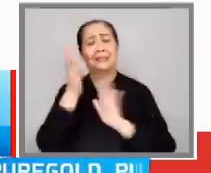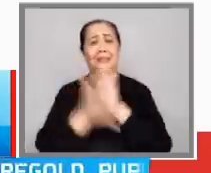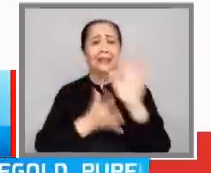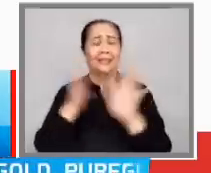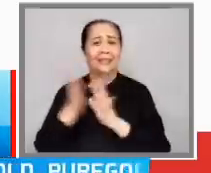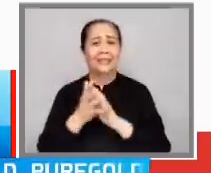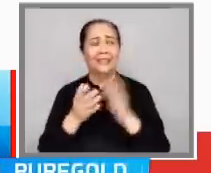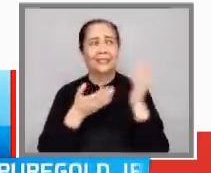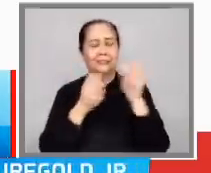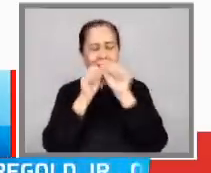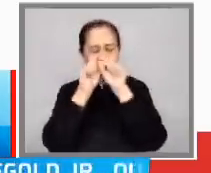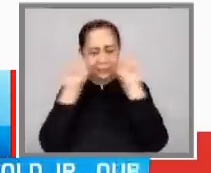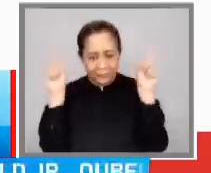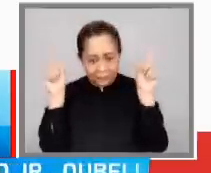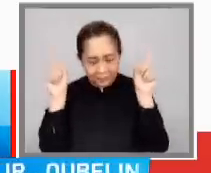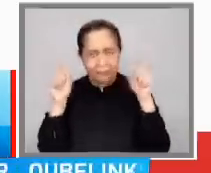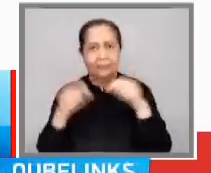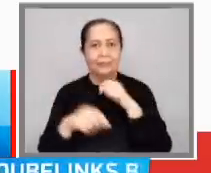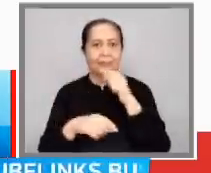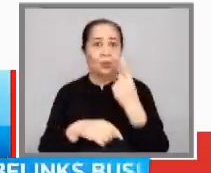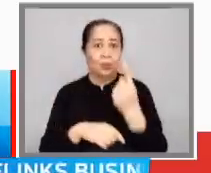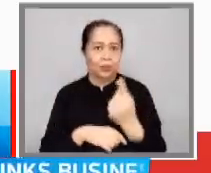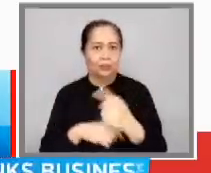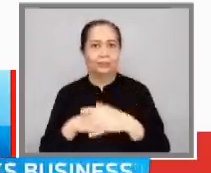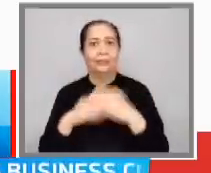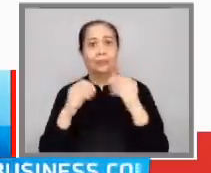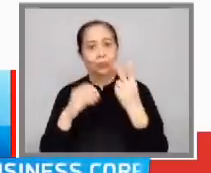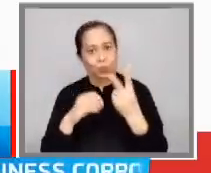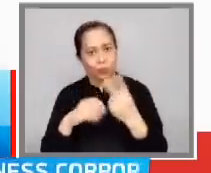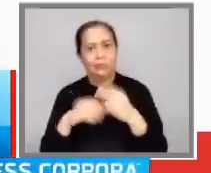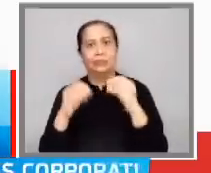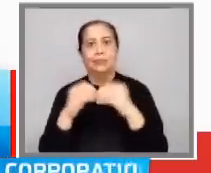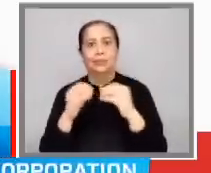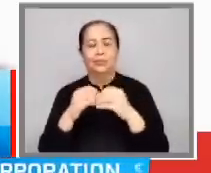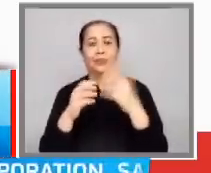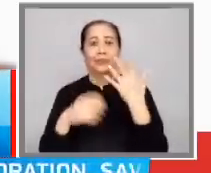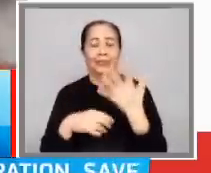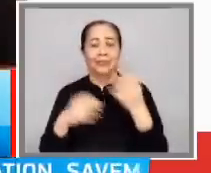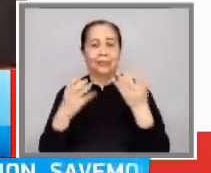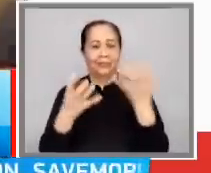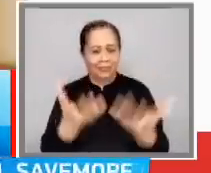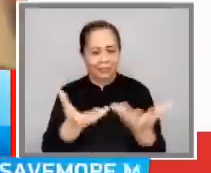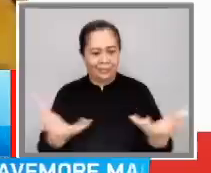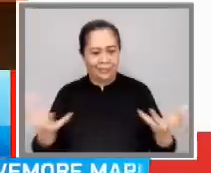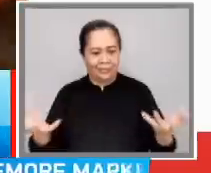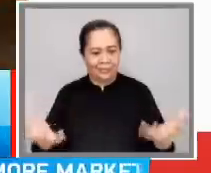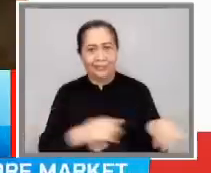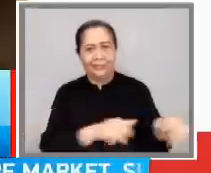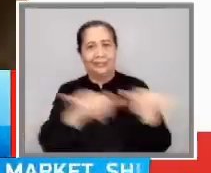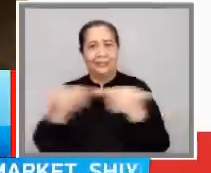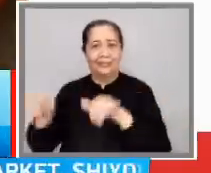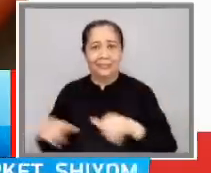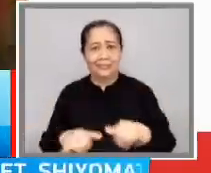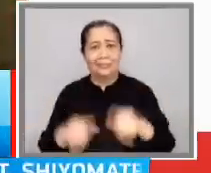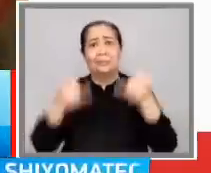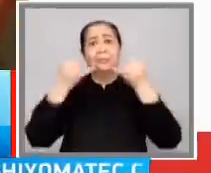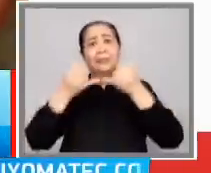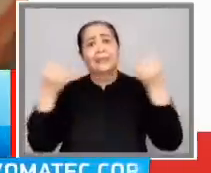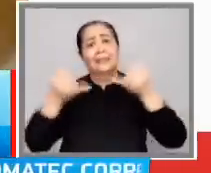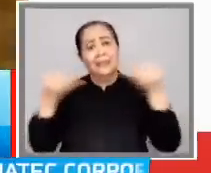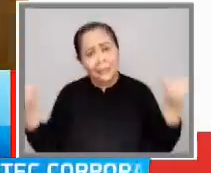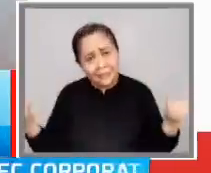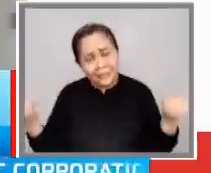reveal kasi, not just one, not just two, but five. Nabandehado ang may lamang pansit. Pansit